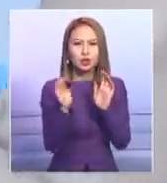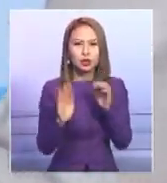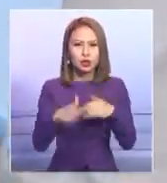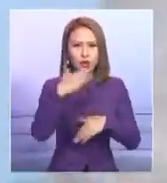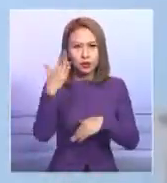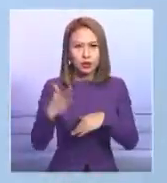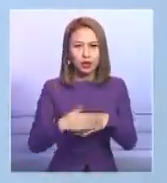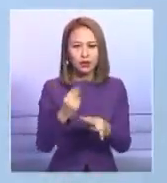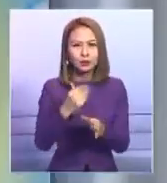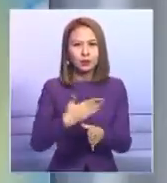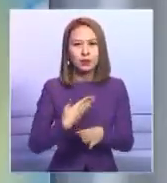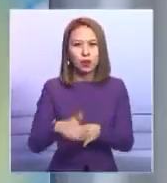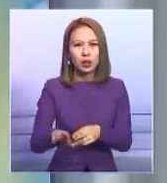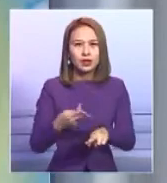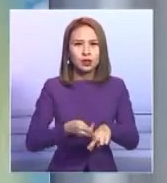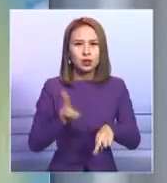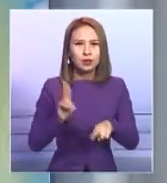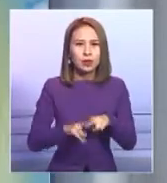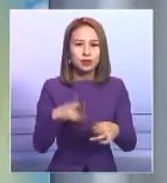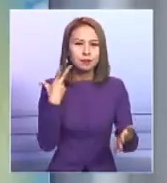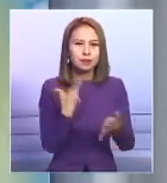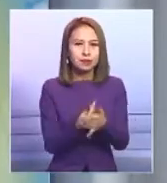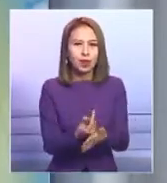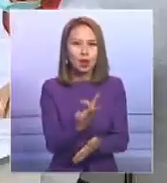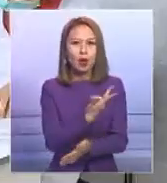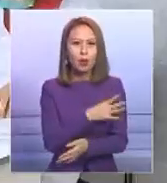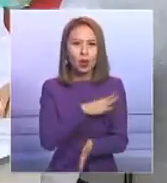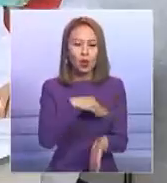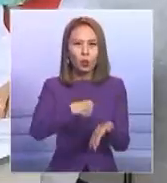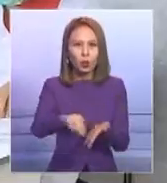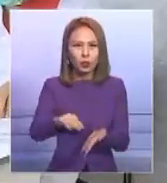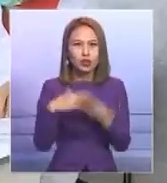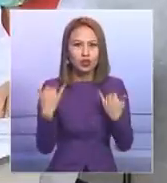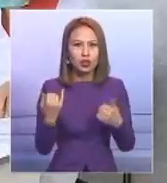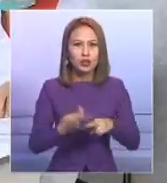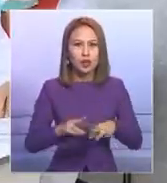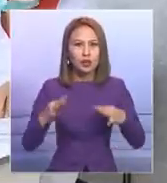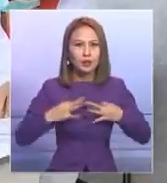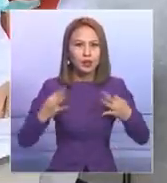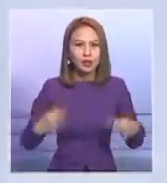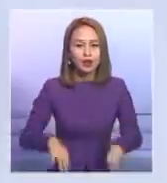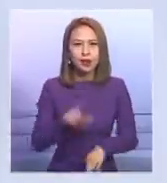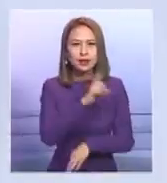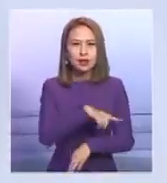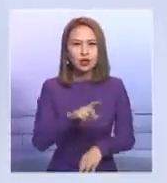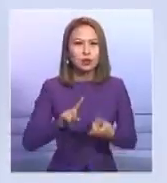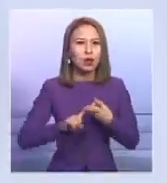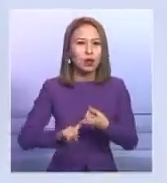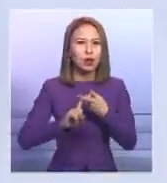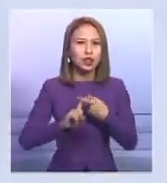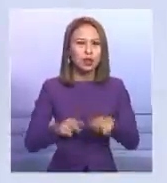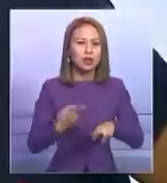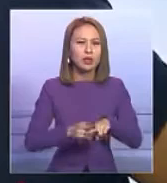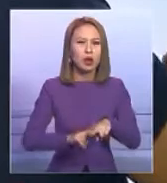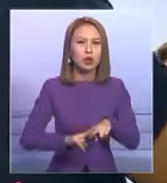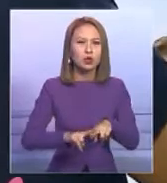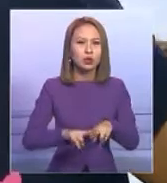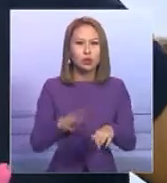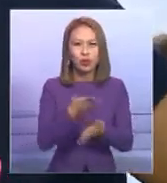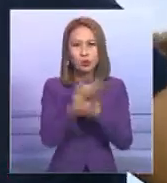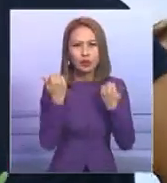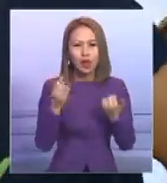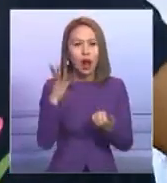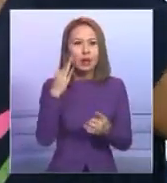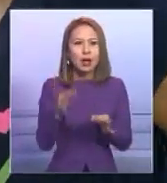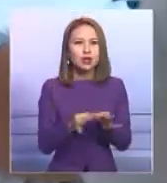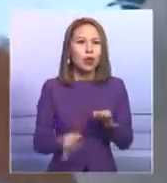миллион 300 мың теңге бөлініп, оған екпе сатып алынды. Дер кезінде екпе жасалған адамдардың арасында жұқпалы ауруға шалдыққандар